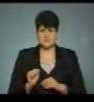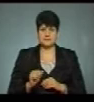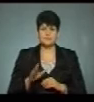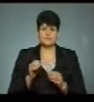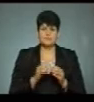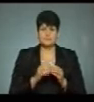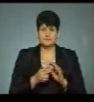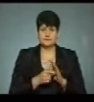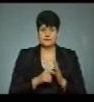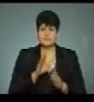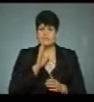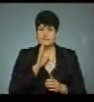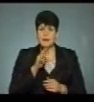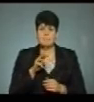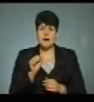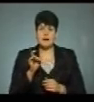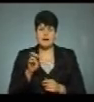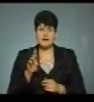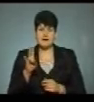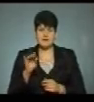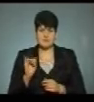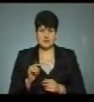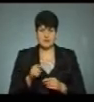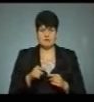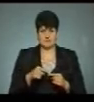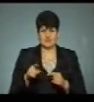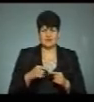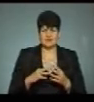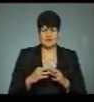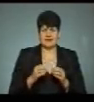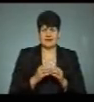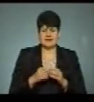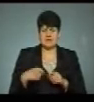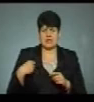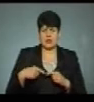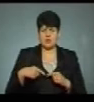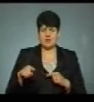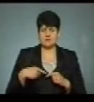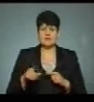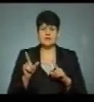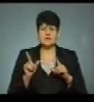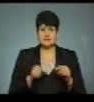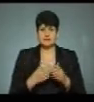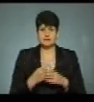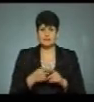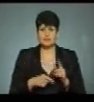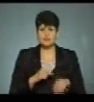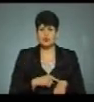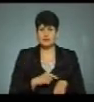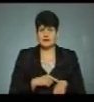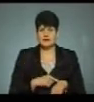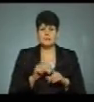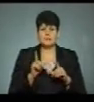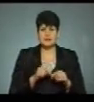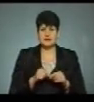з Мар'янівки. З її села до Настасова більше 10 кілометрів. Каже, їде до школи півгодини. Добираюся рейсовим